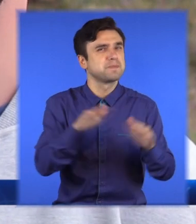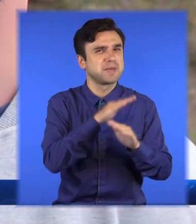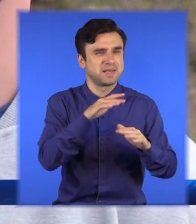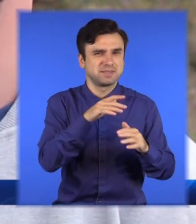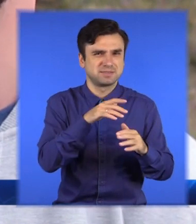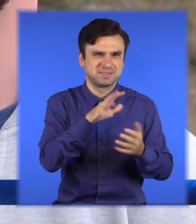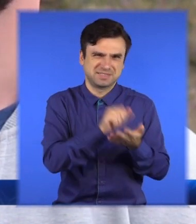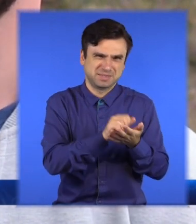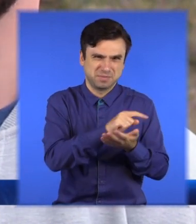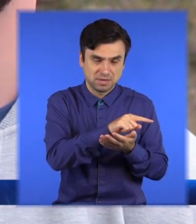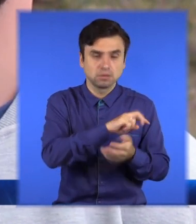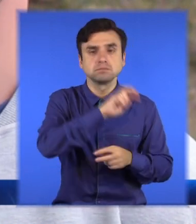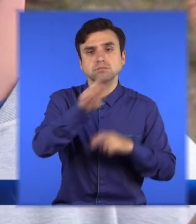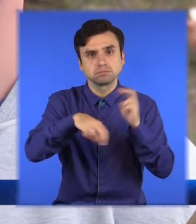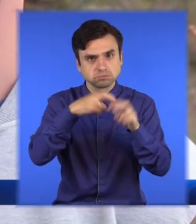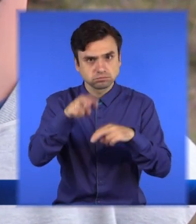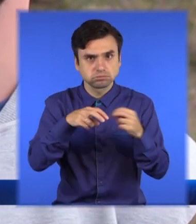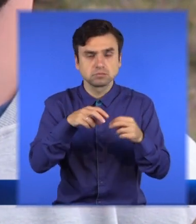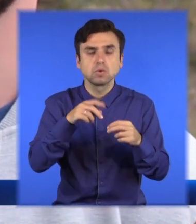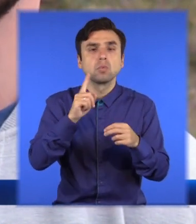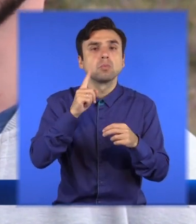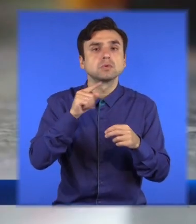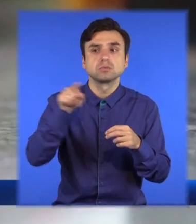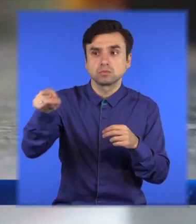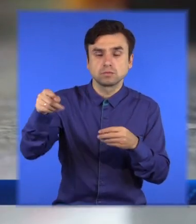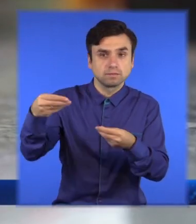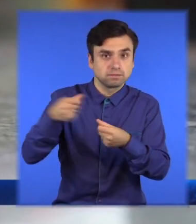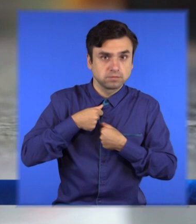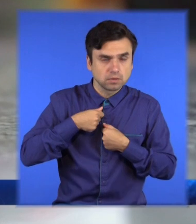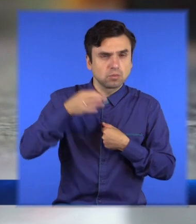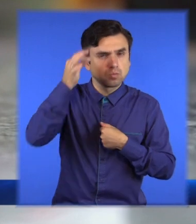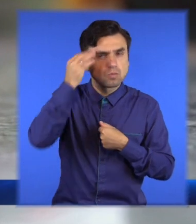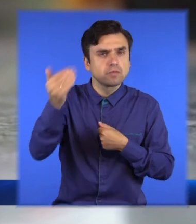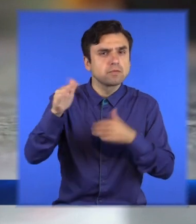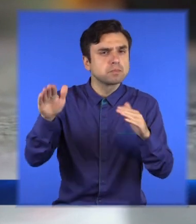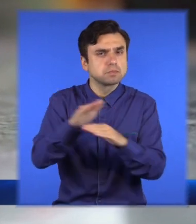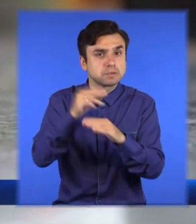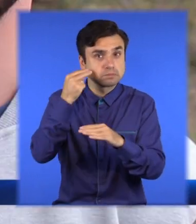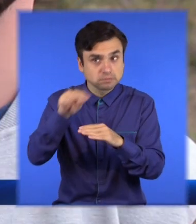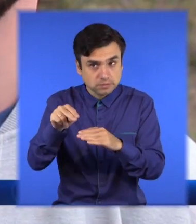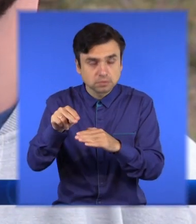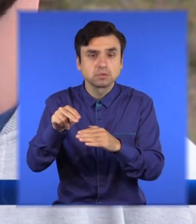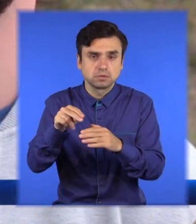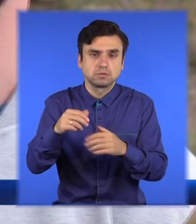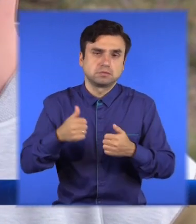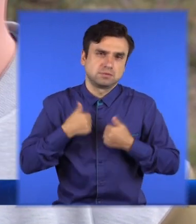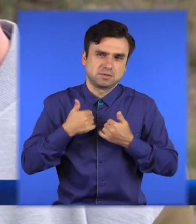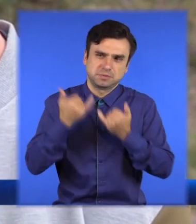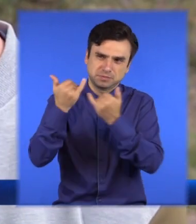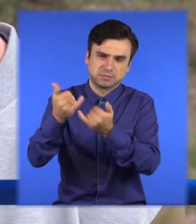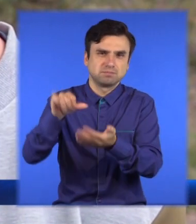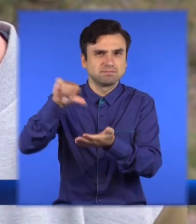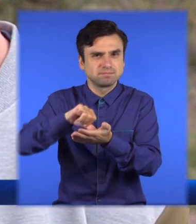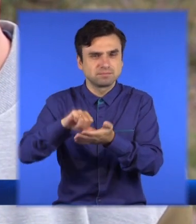але зібралась кількість людей, яка все ж таки пам'ятає, шанує Андрія Кузьменка, його творчість. Кожен спілкується, стоїть, згадує якісь